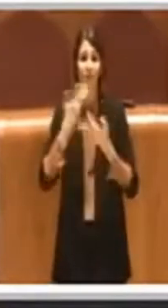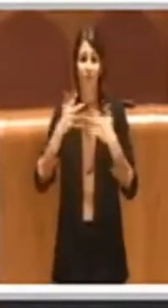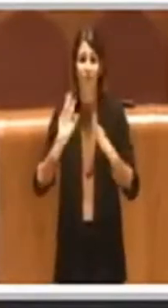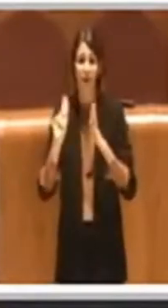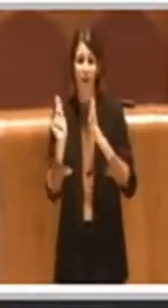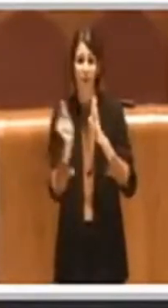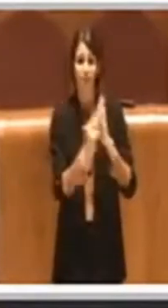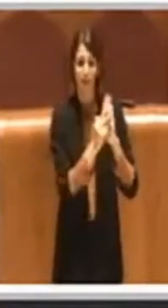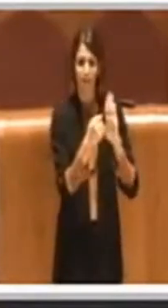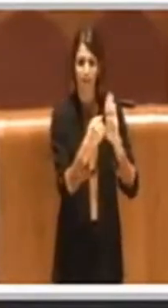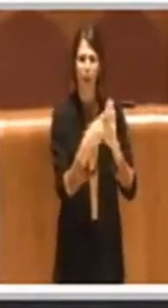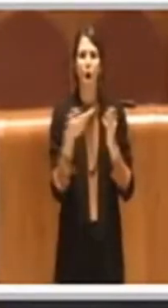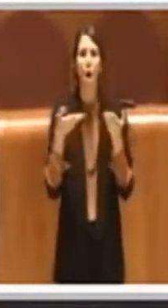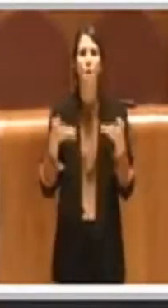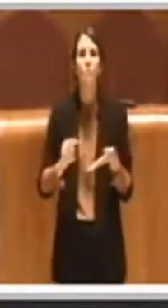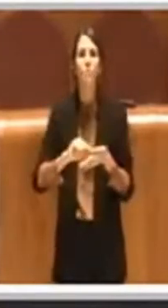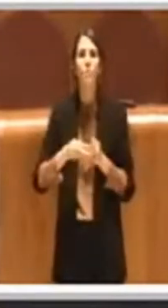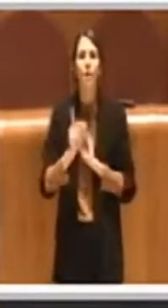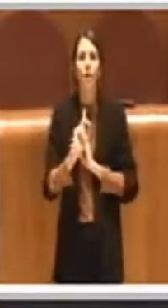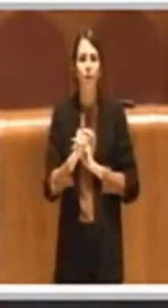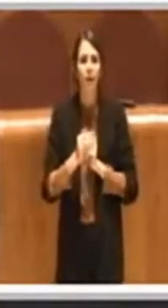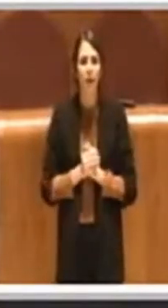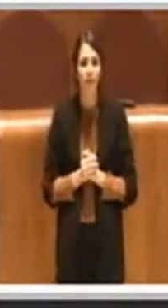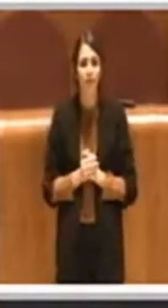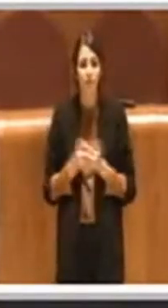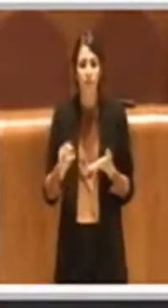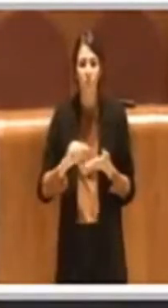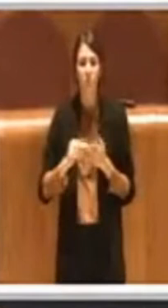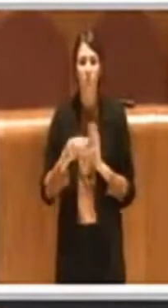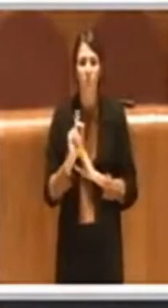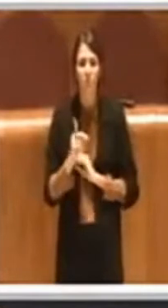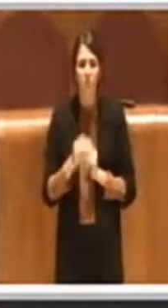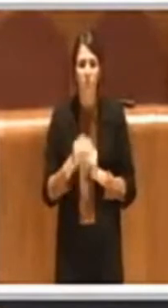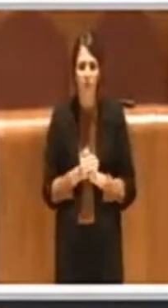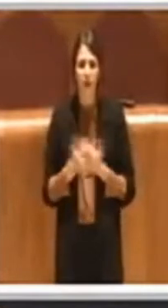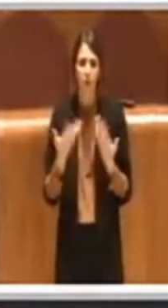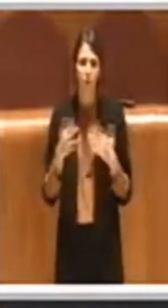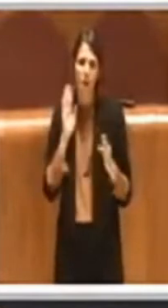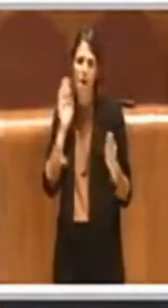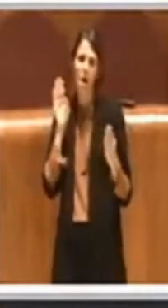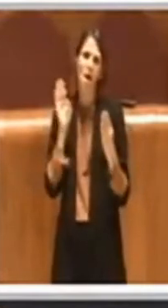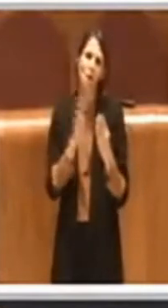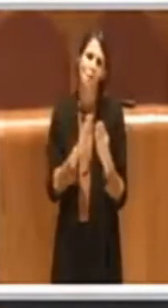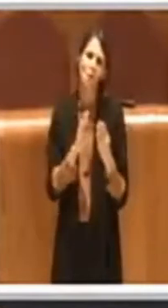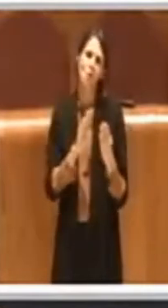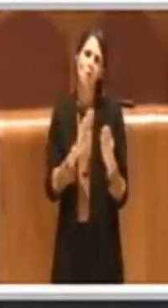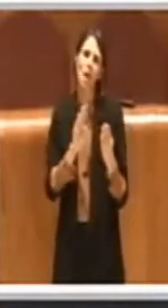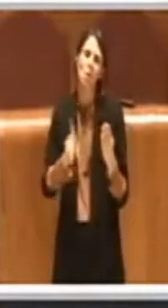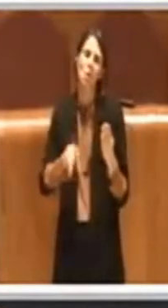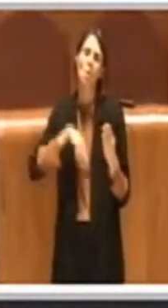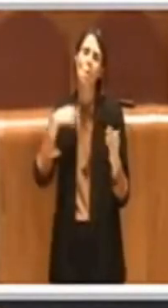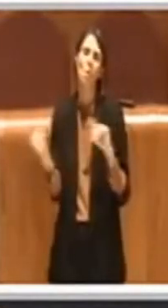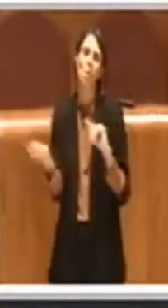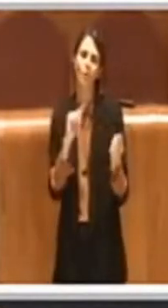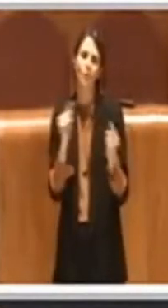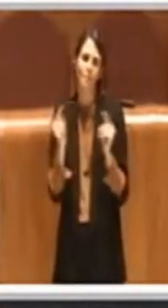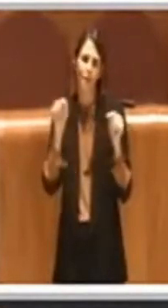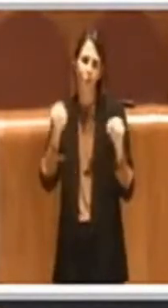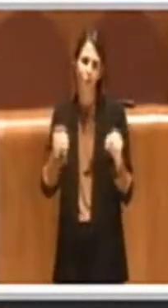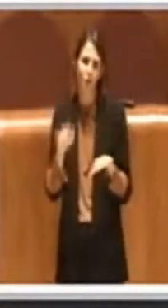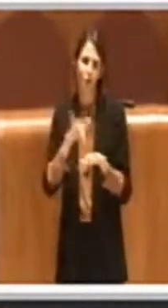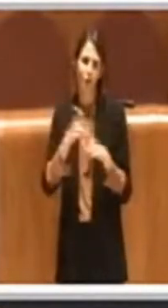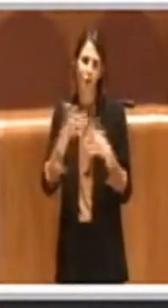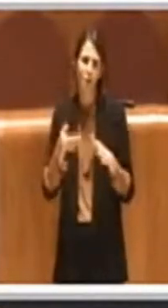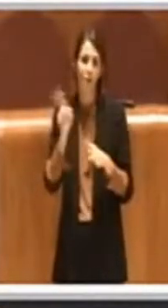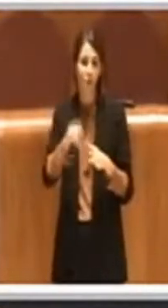problema oggi ora è stato affrontato nel nel lungo dibattito che abbiamo fatto oggi in questa delibera e